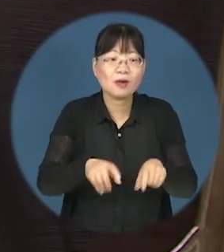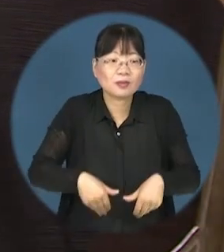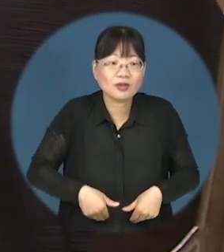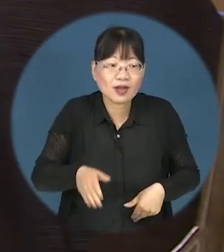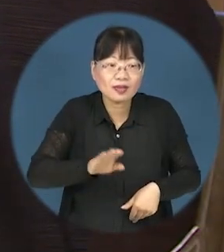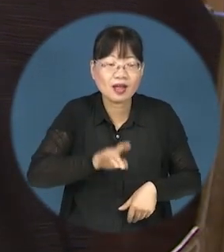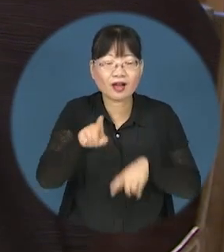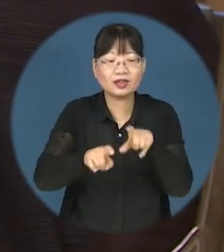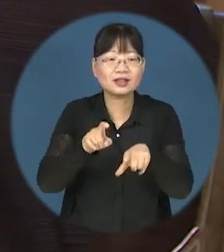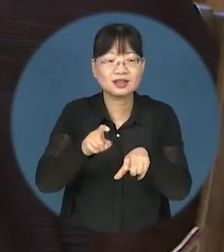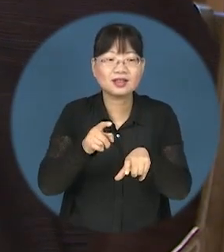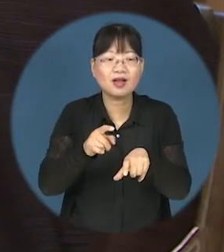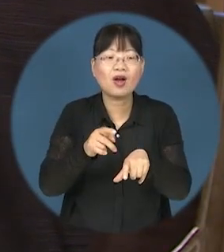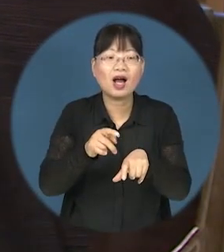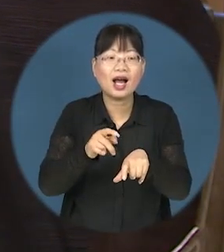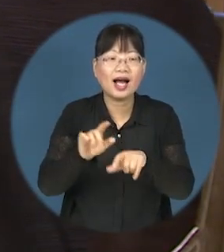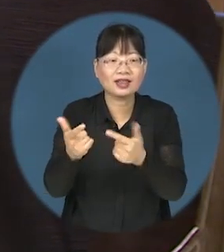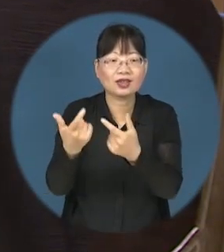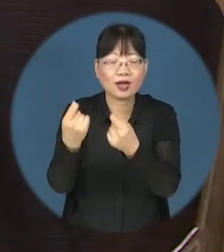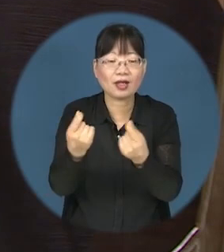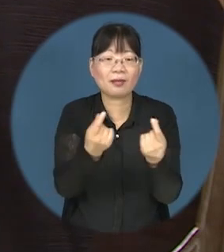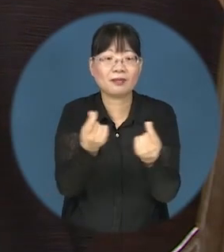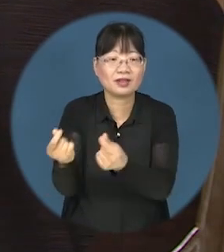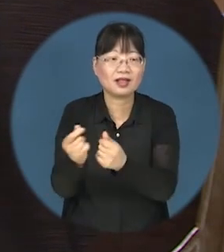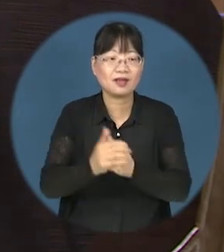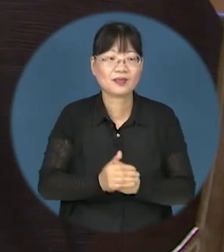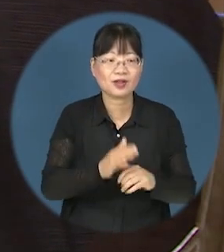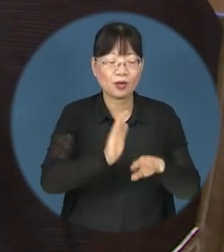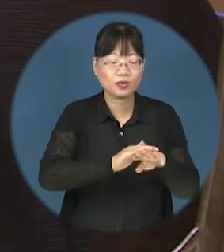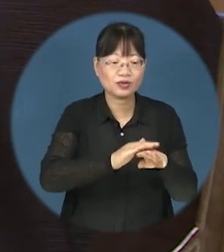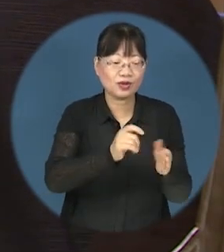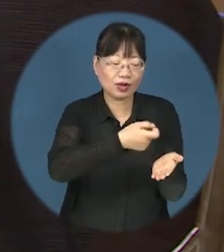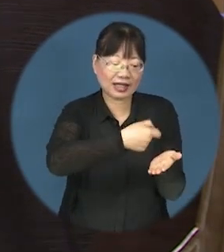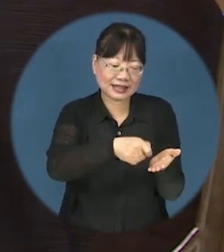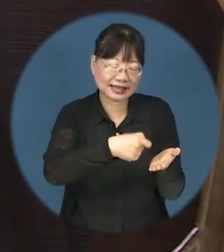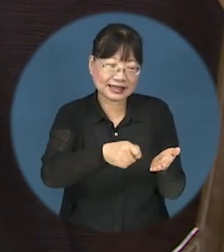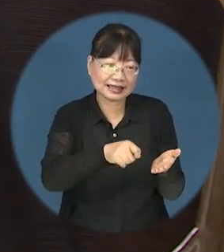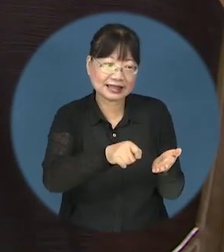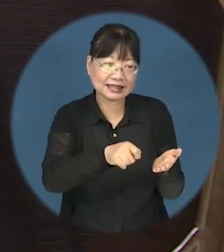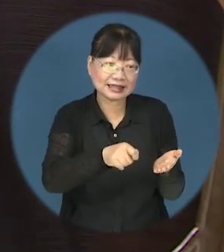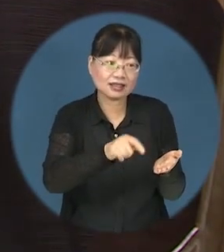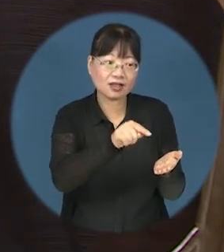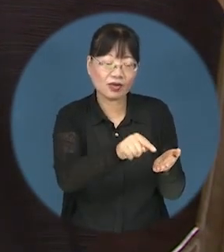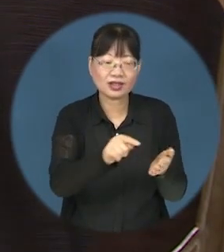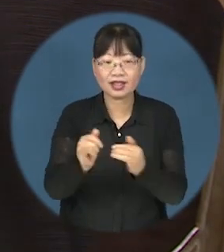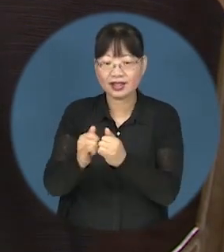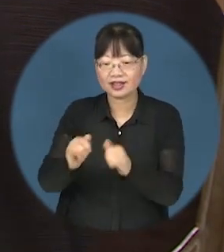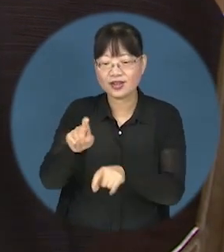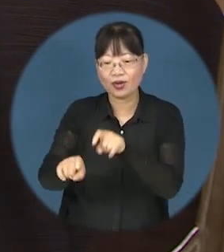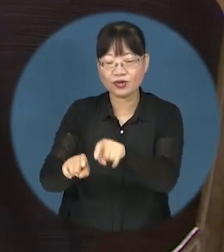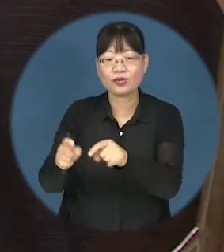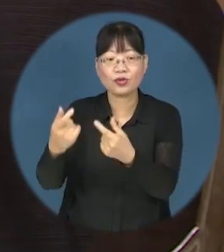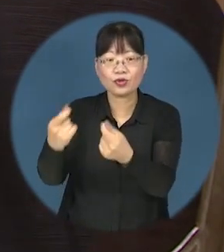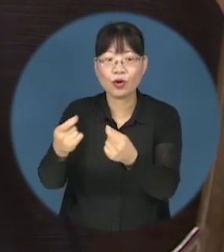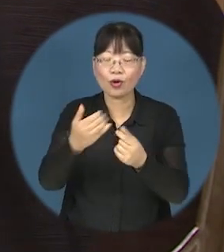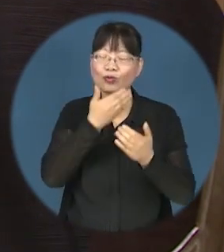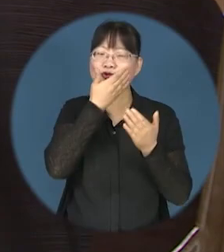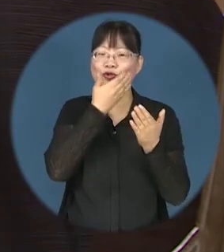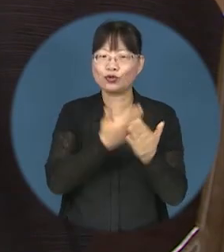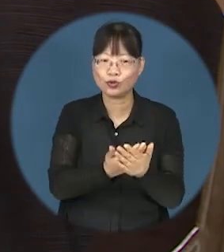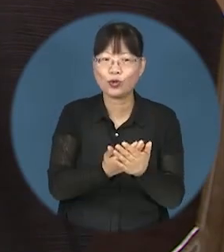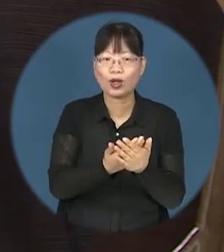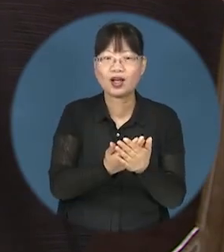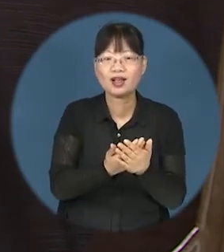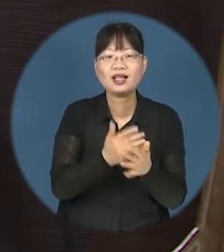것과 비슷하다 라고 생각을 하거든요 손으로 글씨를 쓴다는 것은 인간이 걷는 것 만큼 이랑 중요하다